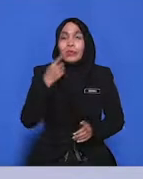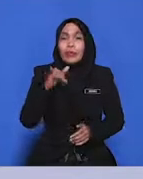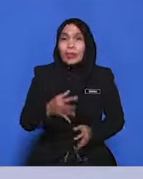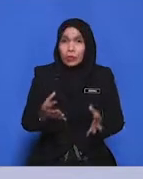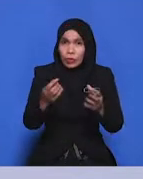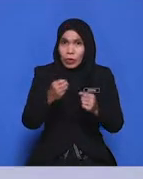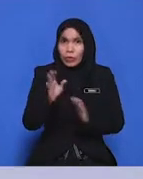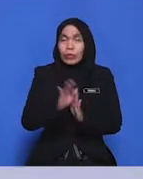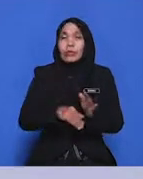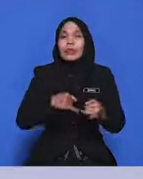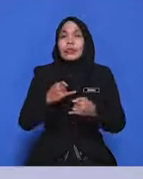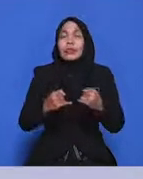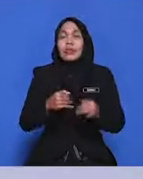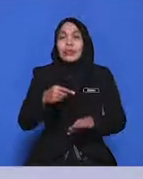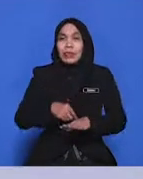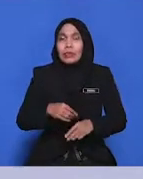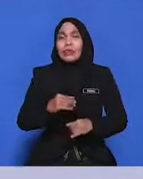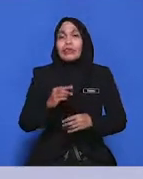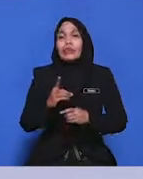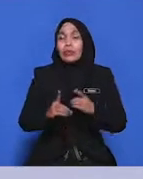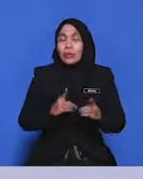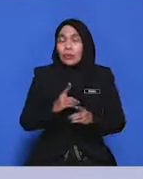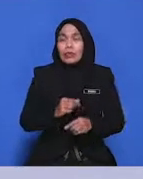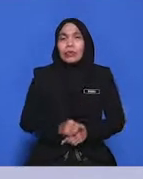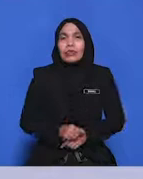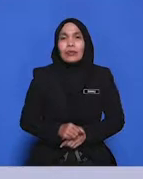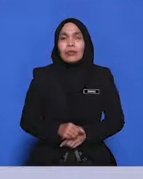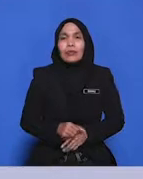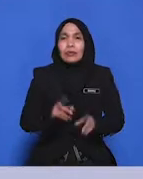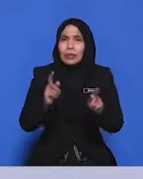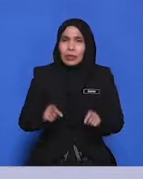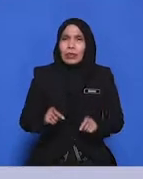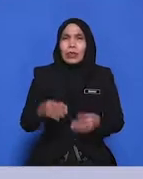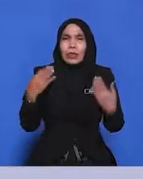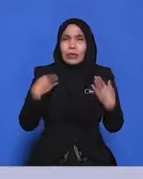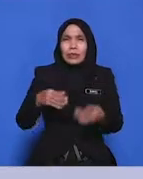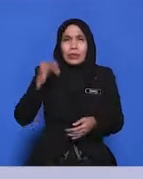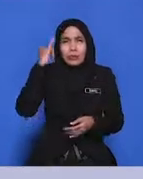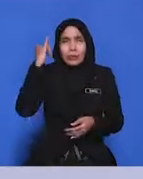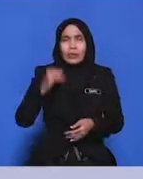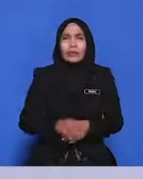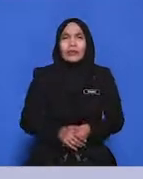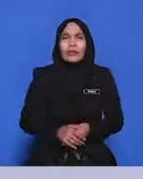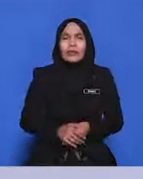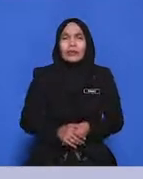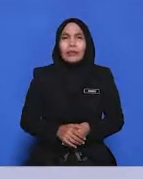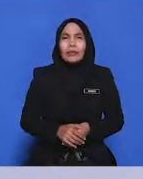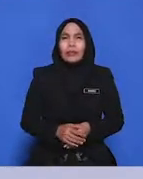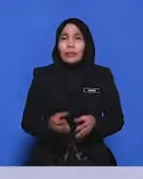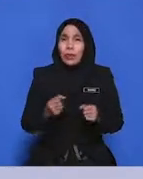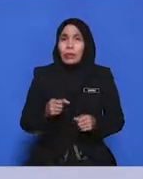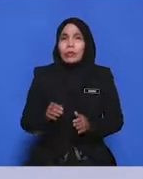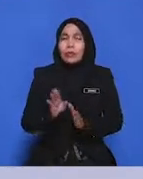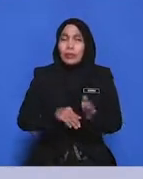dunia, hendaklah berilmu. Barang siapa yang hendak berjaya di akhirat, hendaklah juga